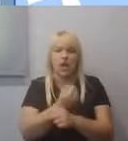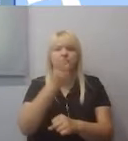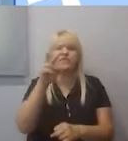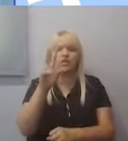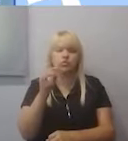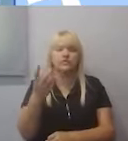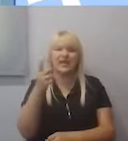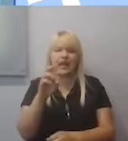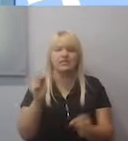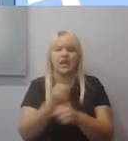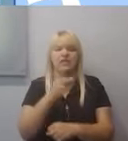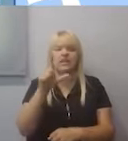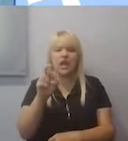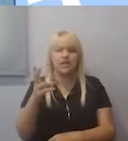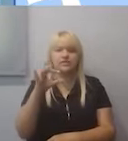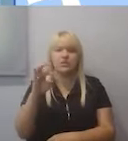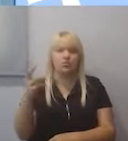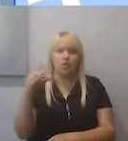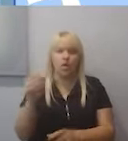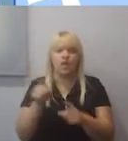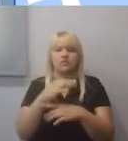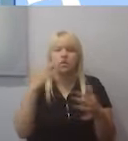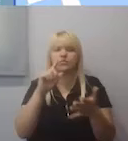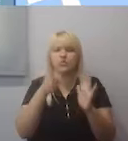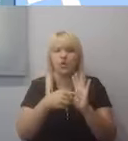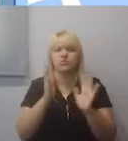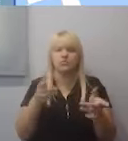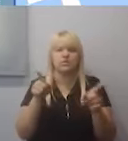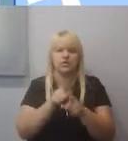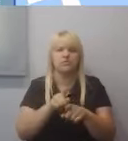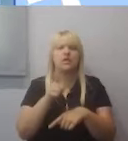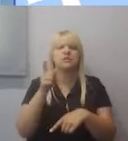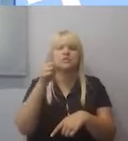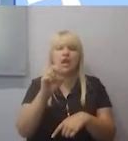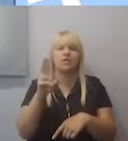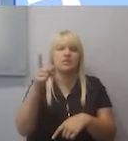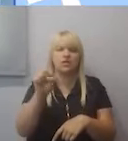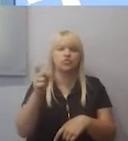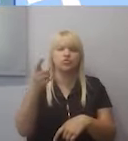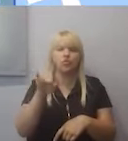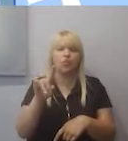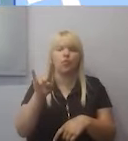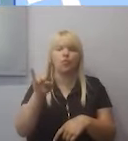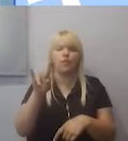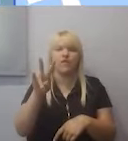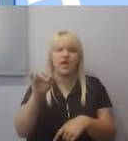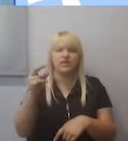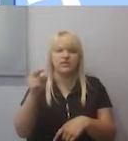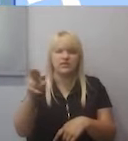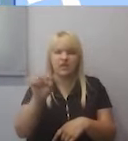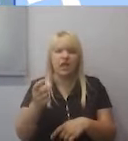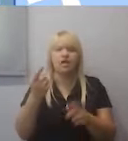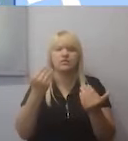es pieņemu ļoti daudz jautājumu būs gan arī santa suveizda aicinājums uzdot jautājumus šobrīd kas ir atnākuši šeit